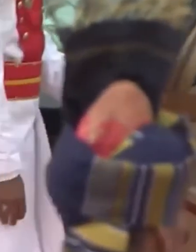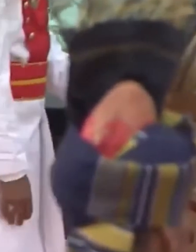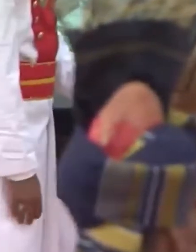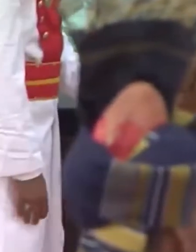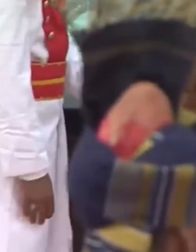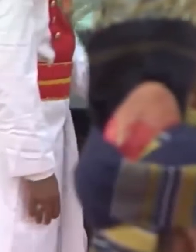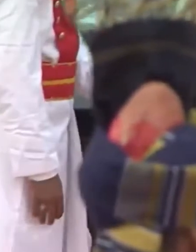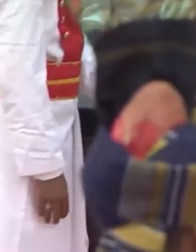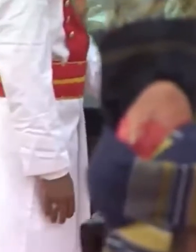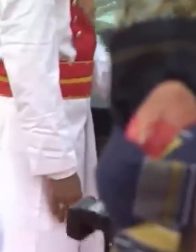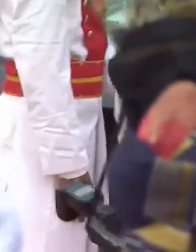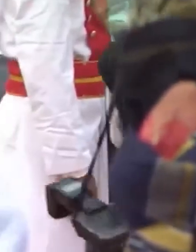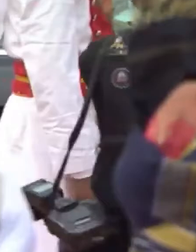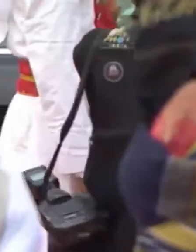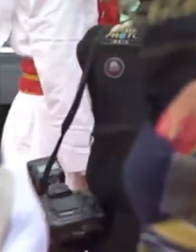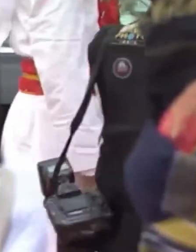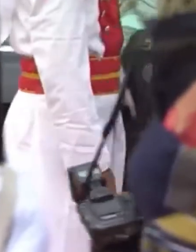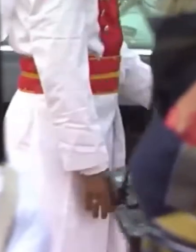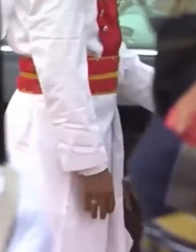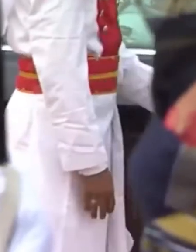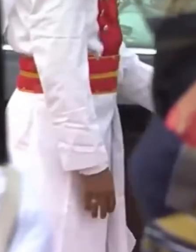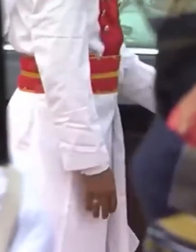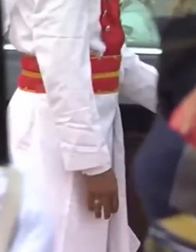President Ramnath Kovind